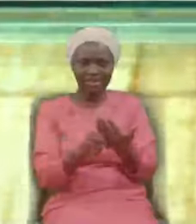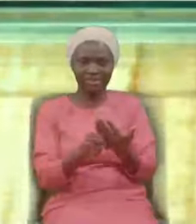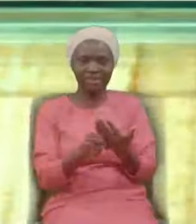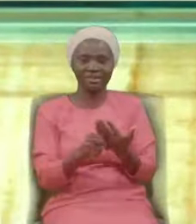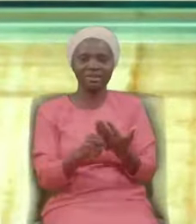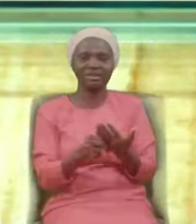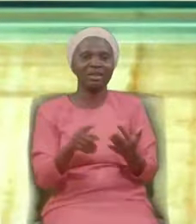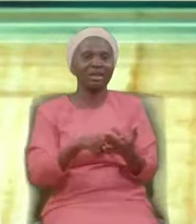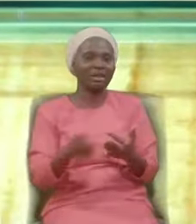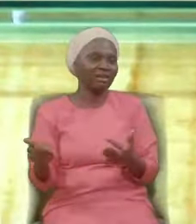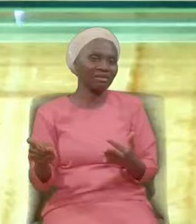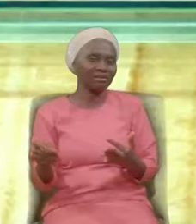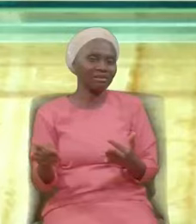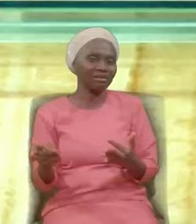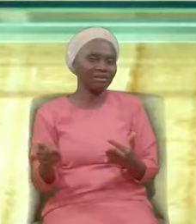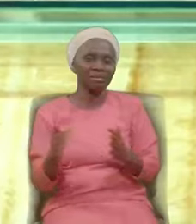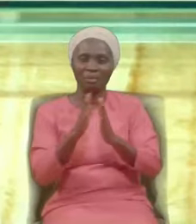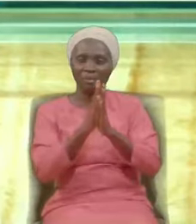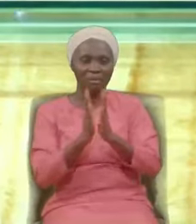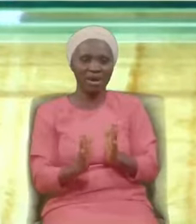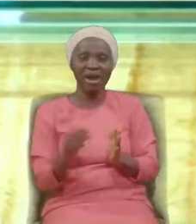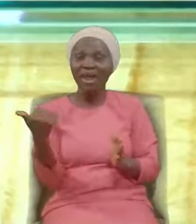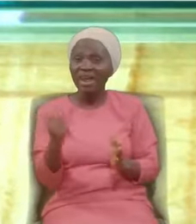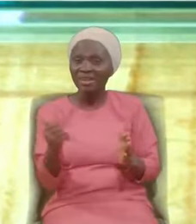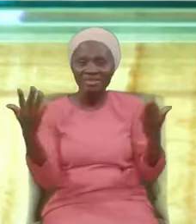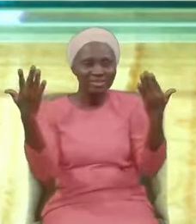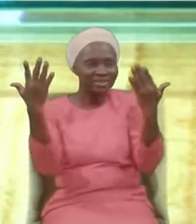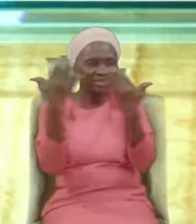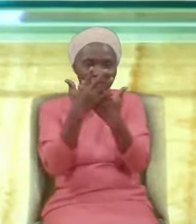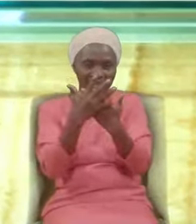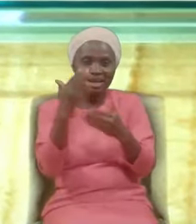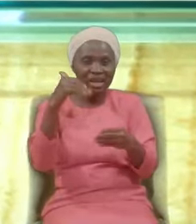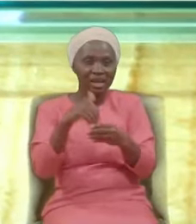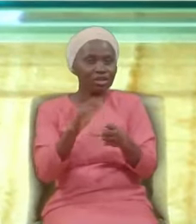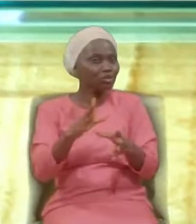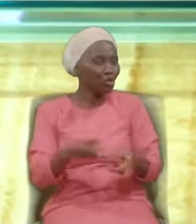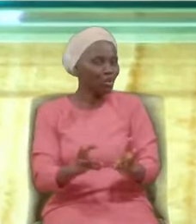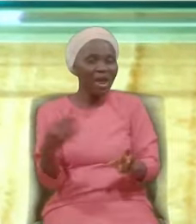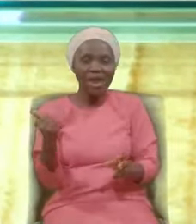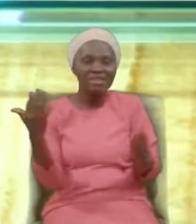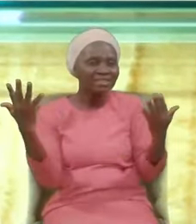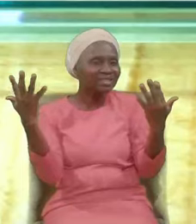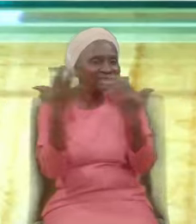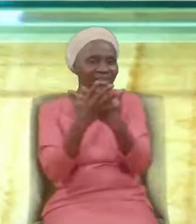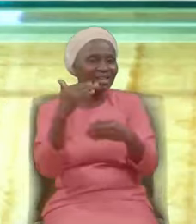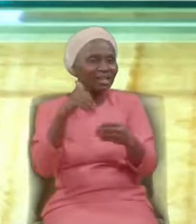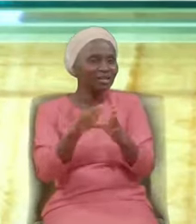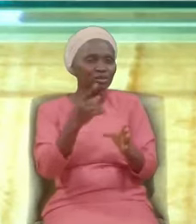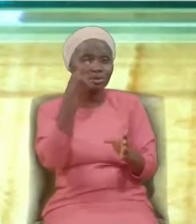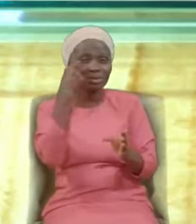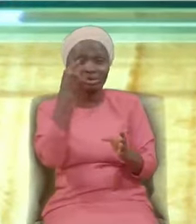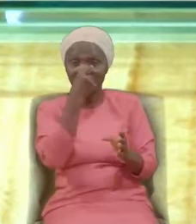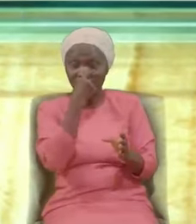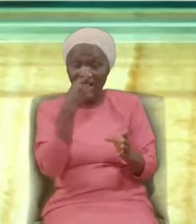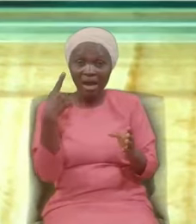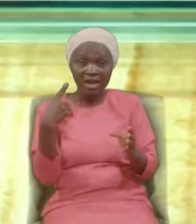La prière qui disperse. La prière qui dissipe les ténèbres. Les ténèbres devant vous. Les ténèbres dans